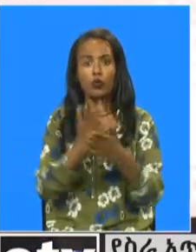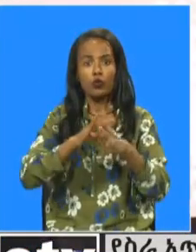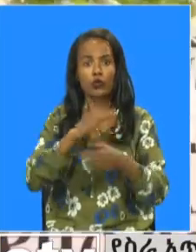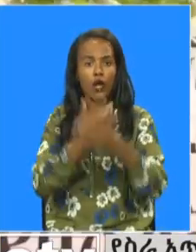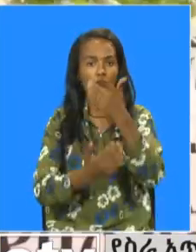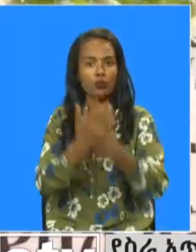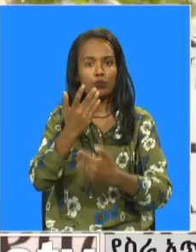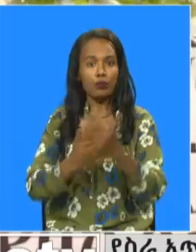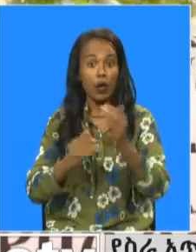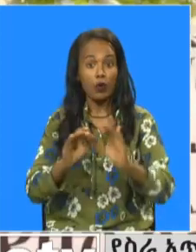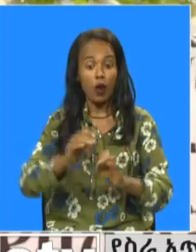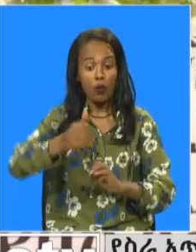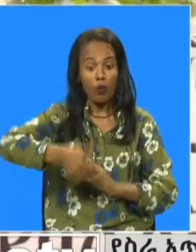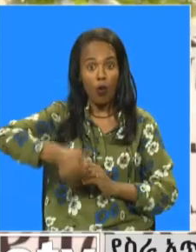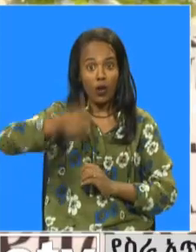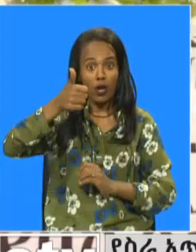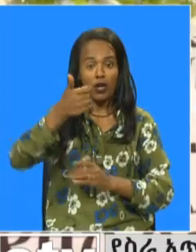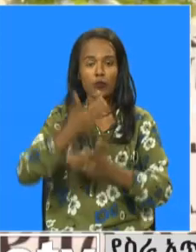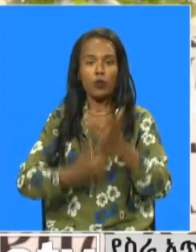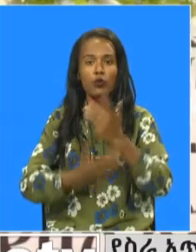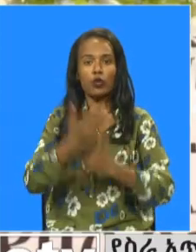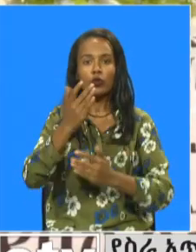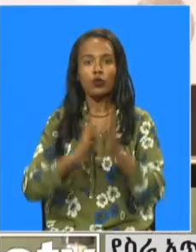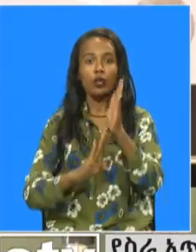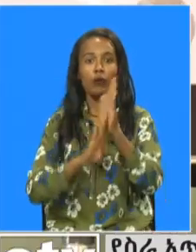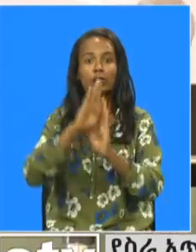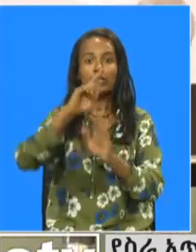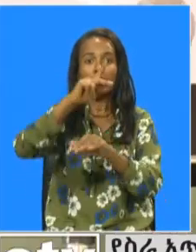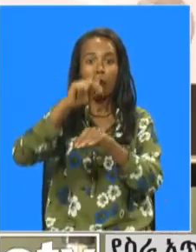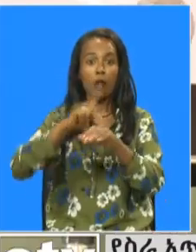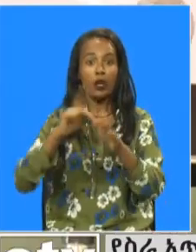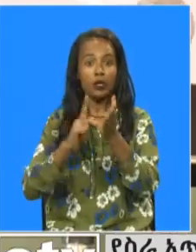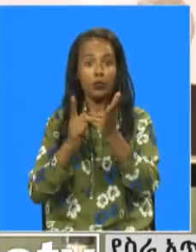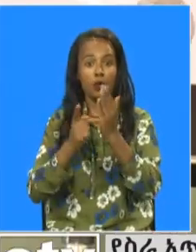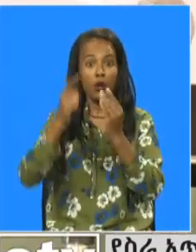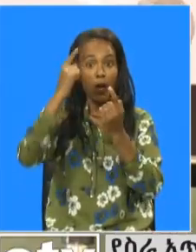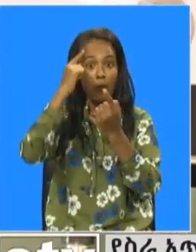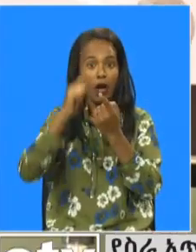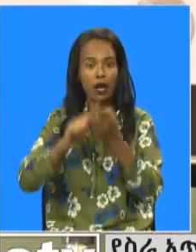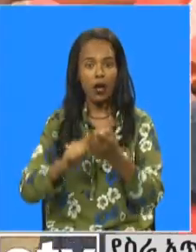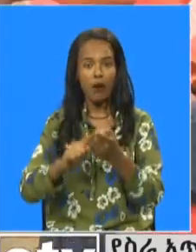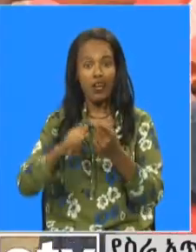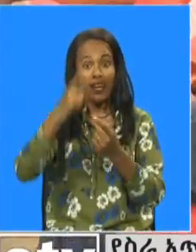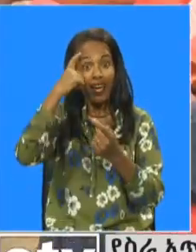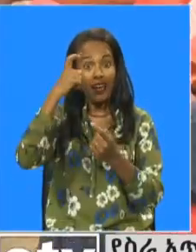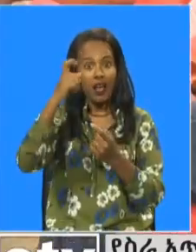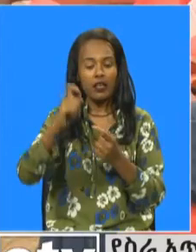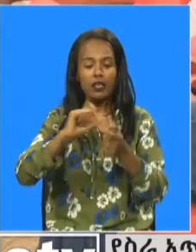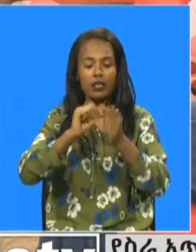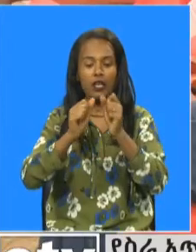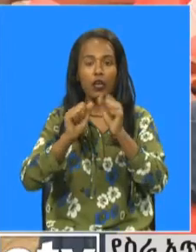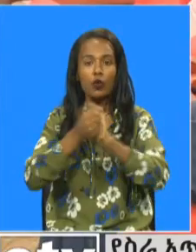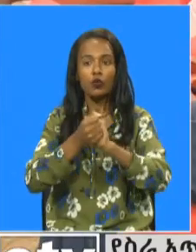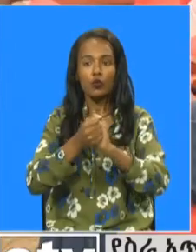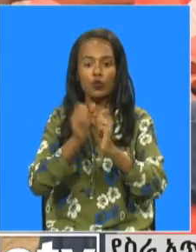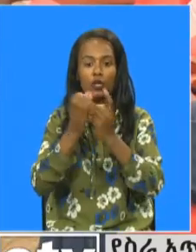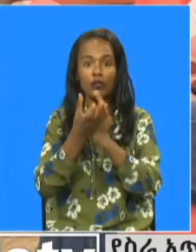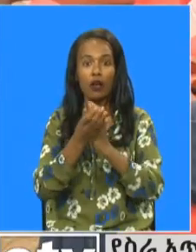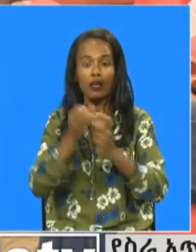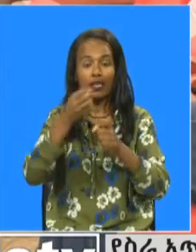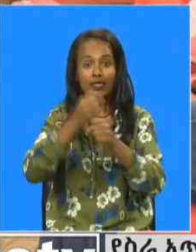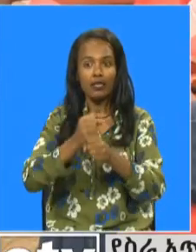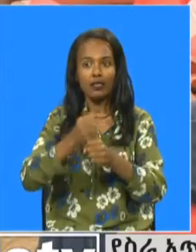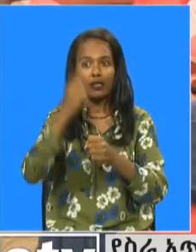ውይይት አድርጓል። በዋናነት በውይይቱ የብልጽግና ፓርቲ ፕሮግራም አላማና መርህ፣ የለውጡ ምንነትና ይዘት ላይ